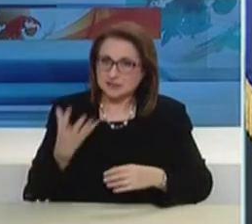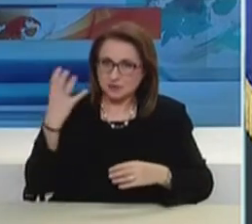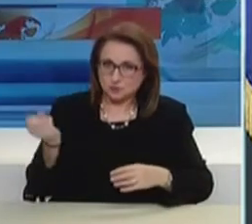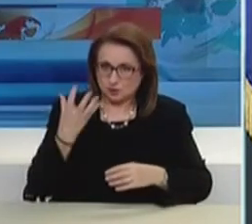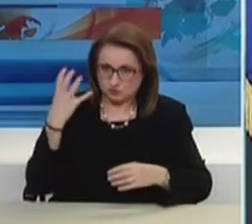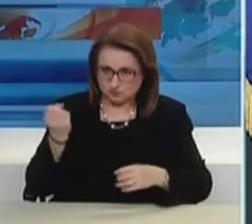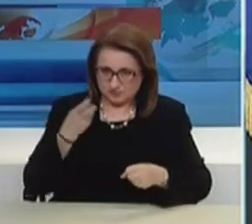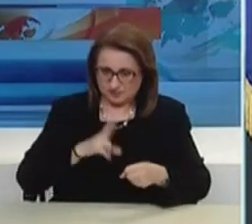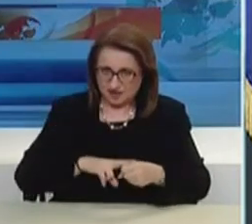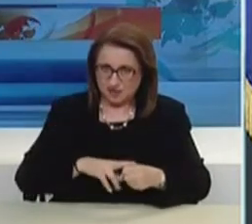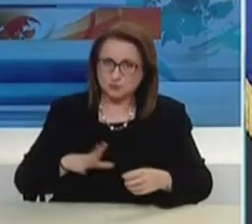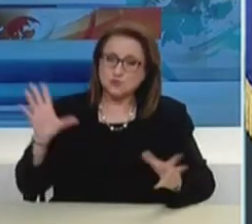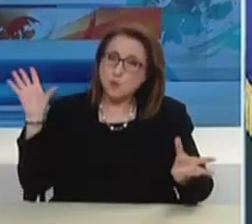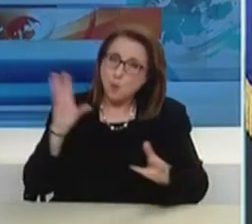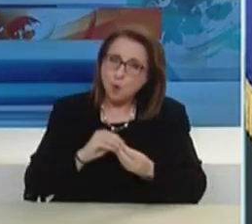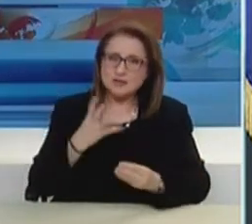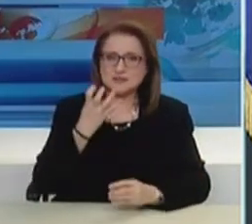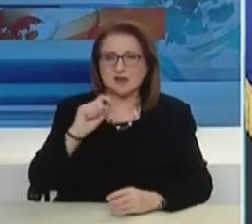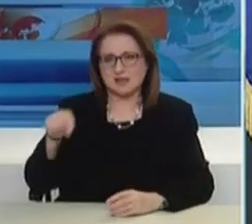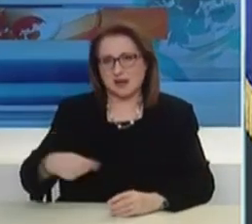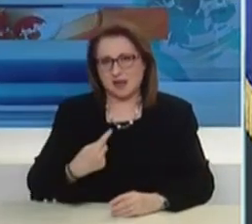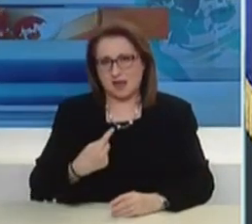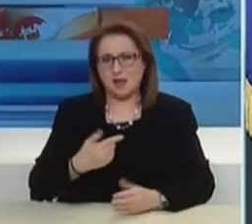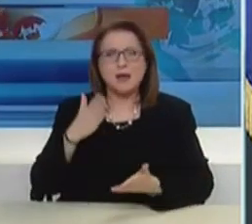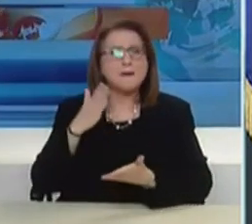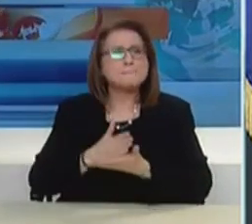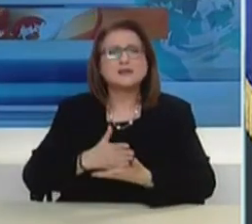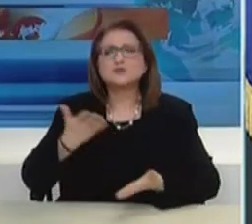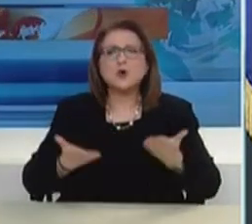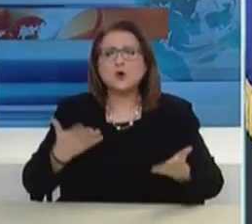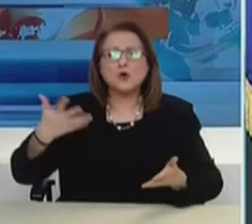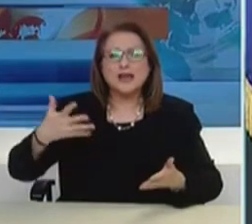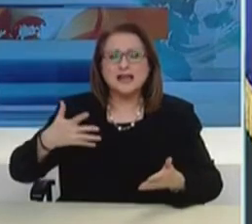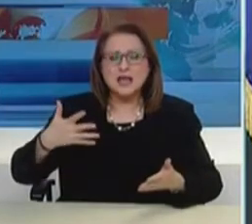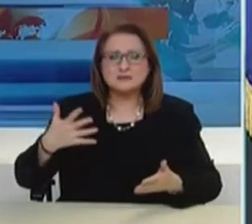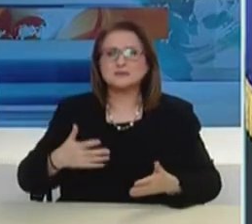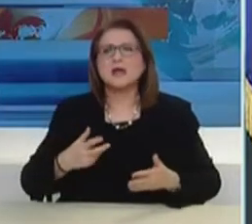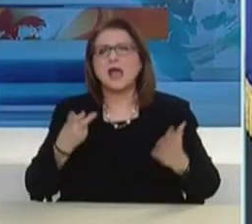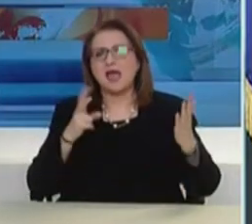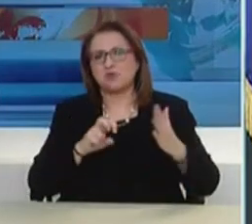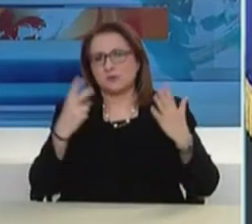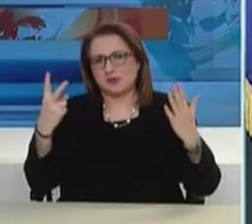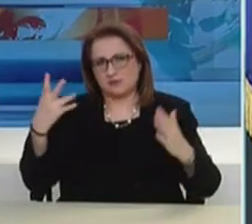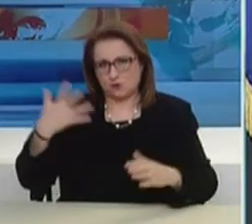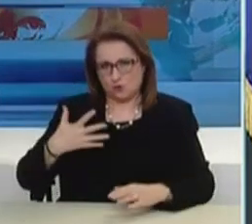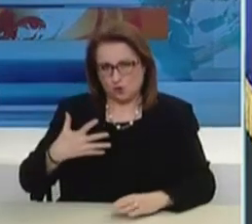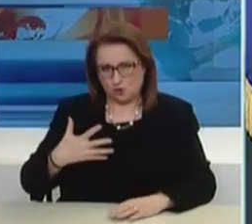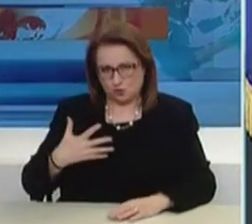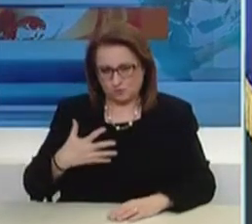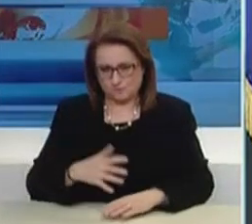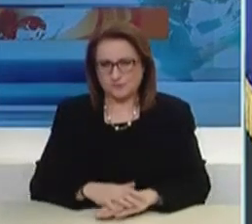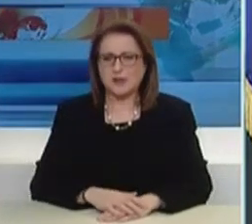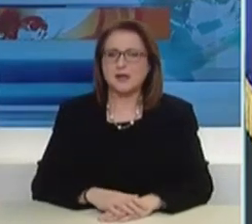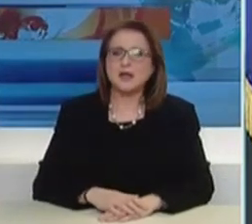συνολικά στη χώρα. Η μέση ηλικία των θανόντων συμπολιτών μας είναι τα 72 έτη, με 37 άνδρες και 12